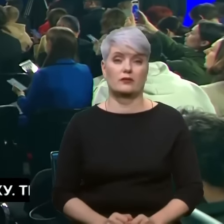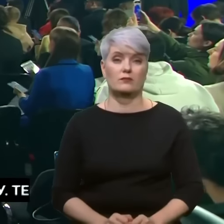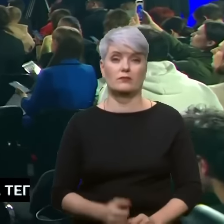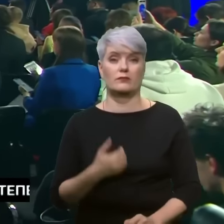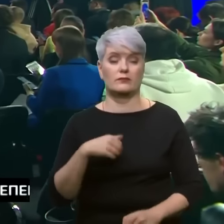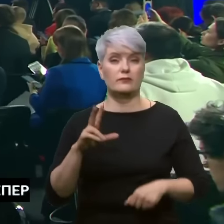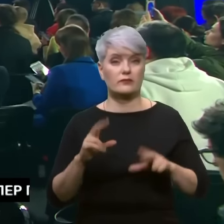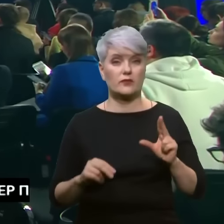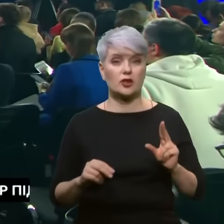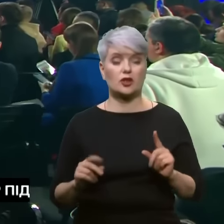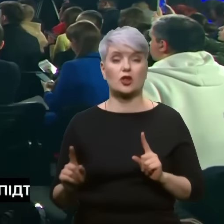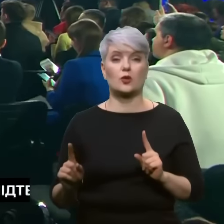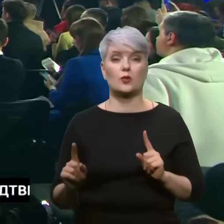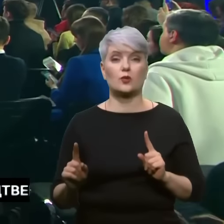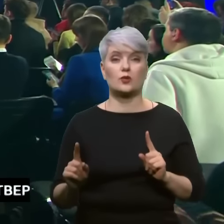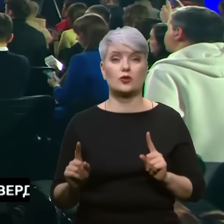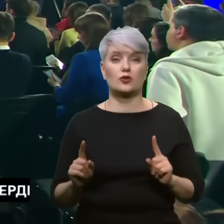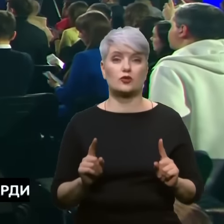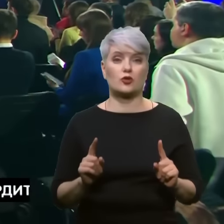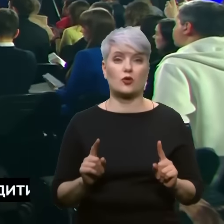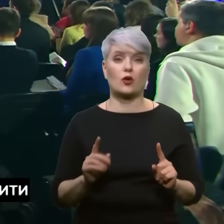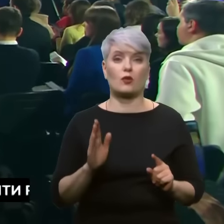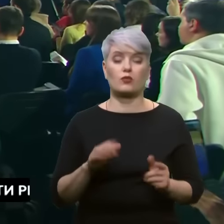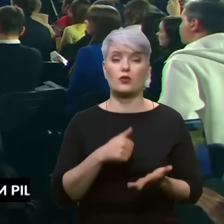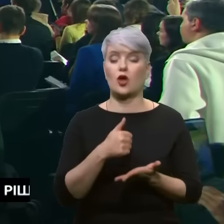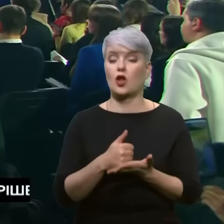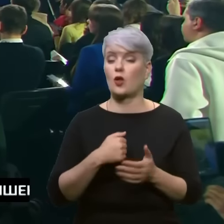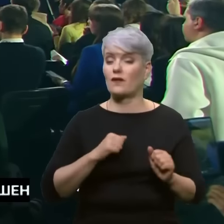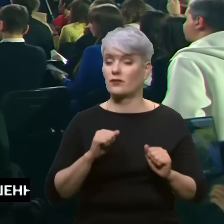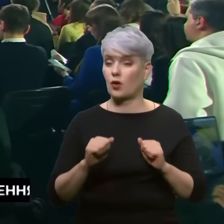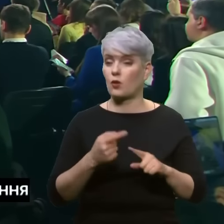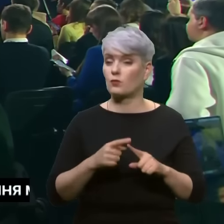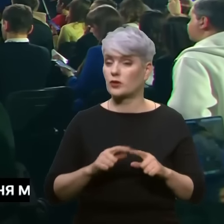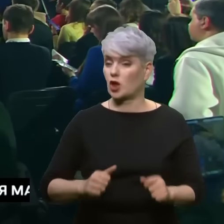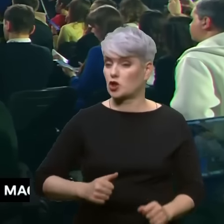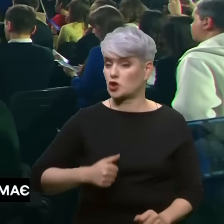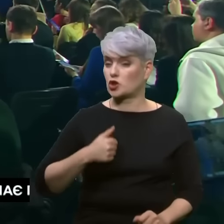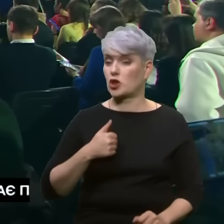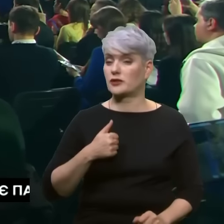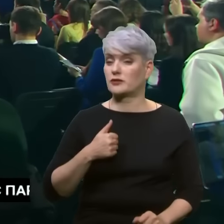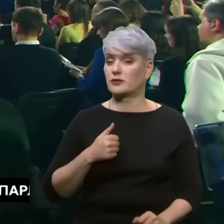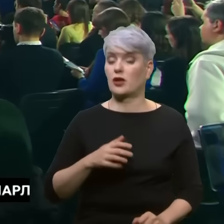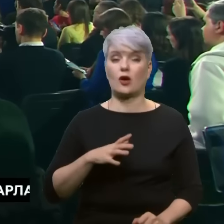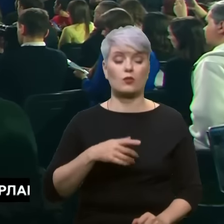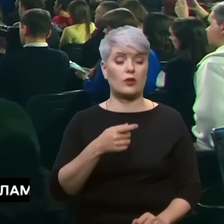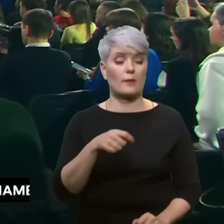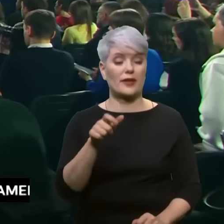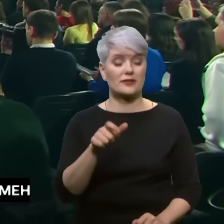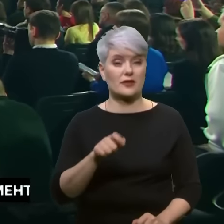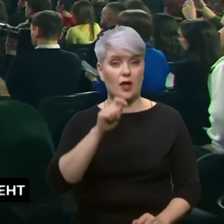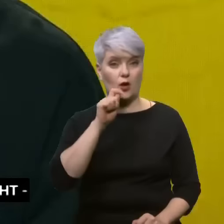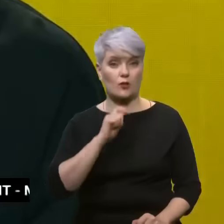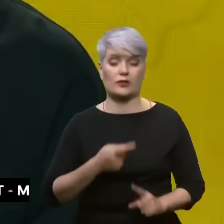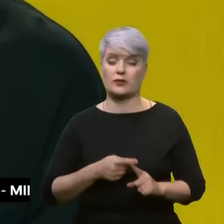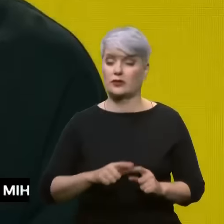сказати. Я вважаю, що бути головкомом – це честь. Я вважаю, бути президентом України –